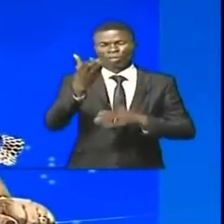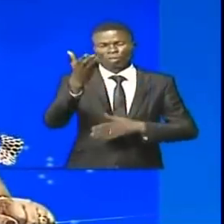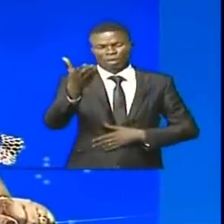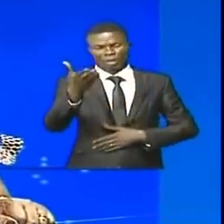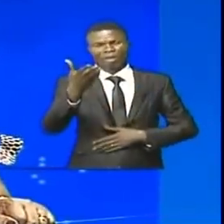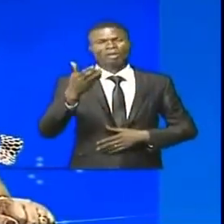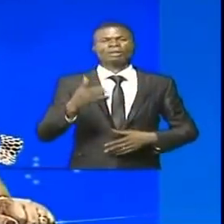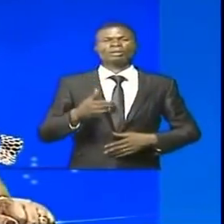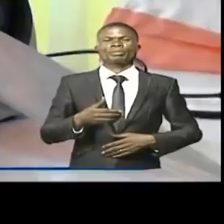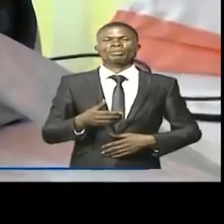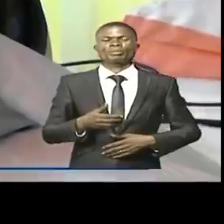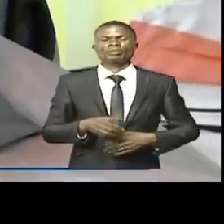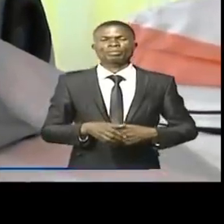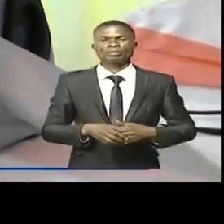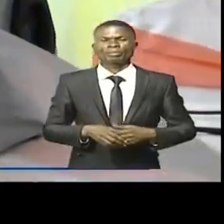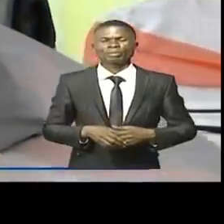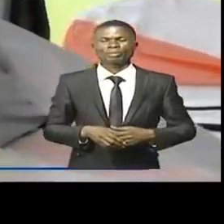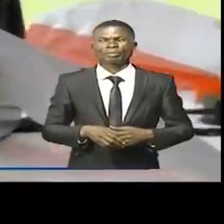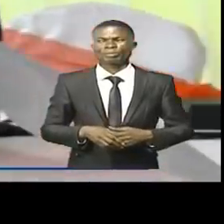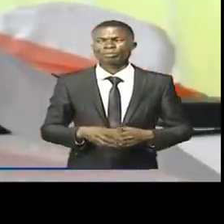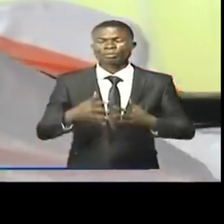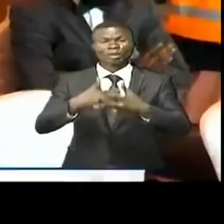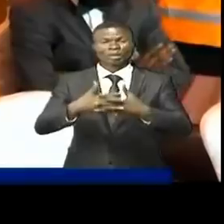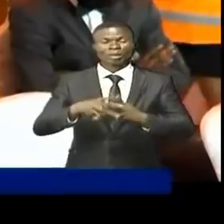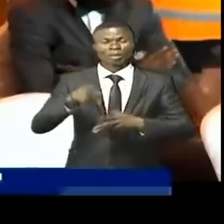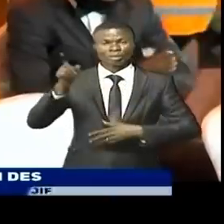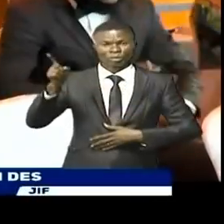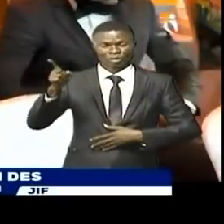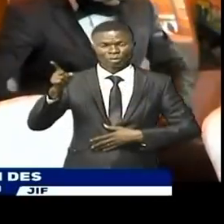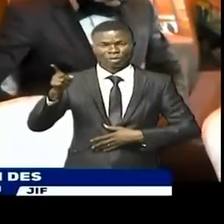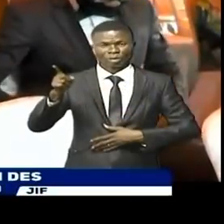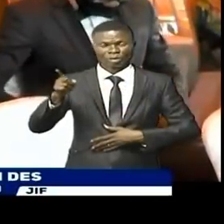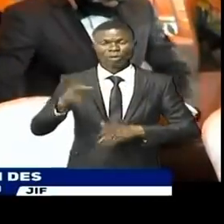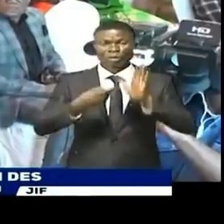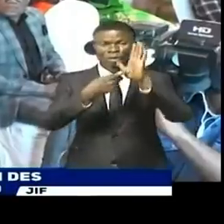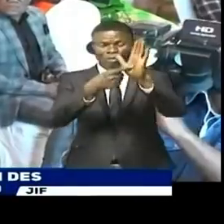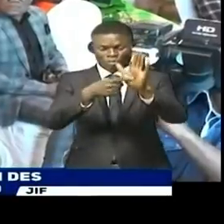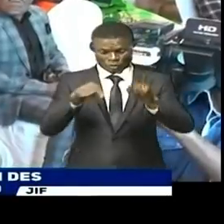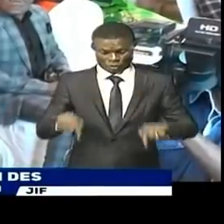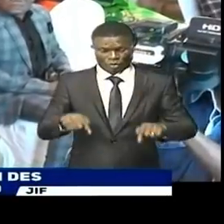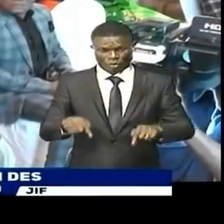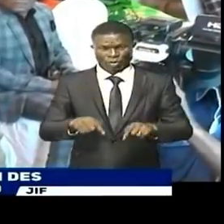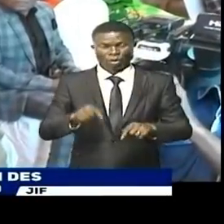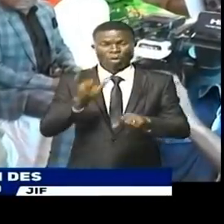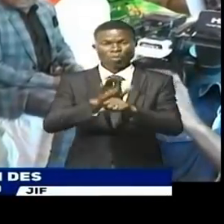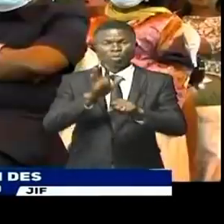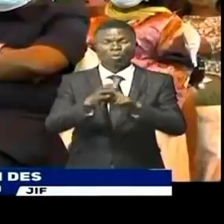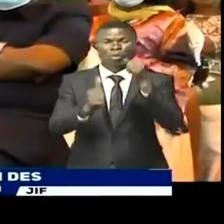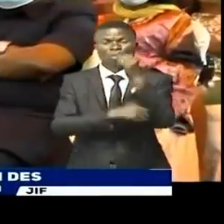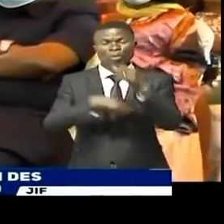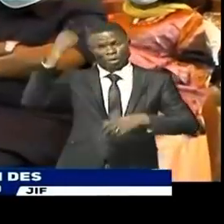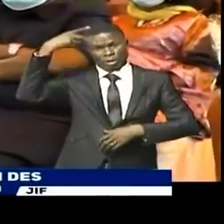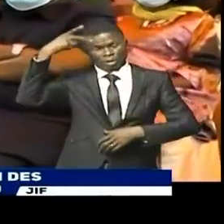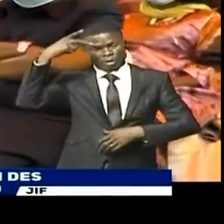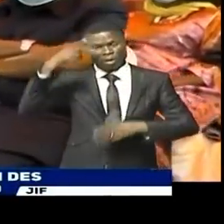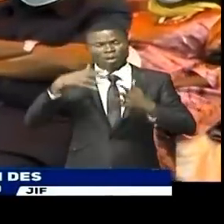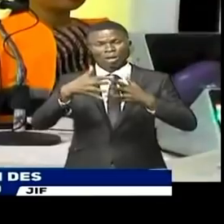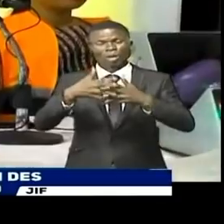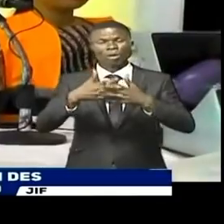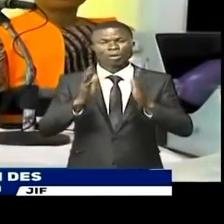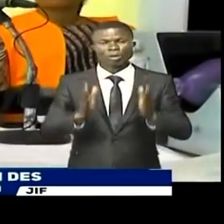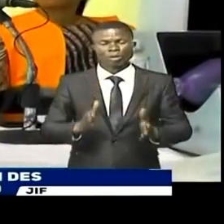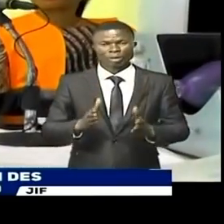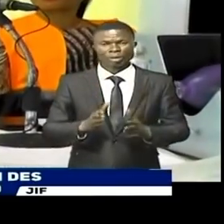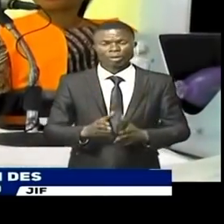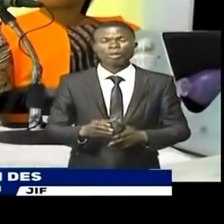mais à cette machine médine congo présenté ce jour des vins est par terre officielle de partenaires les